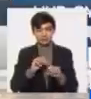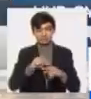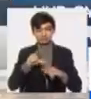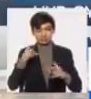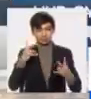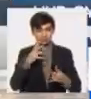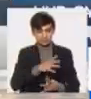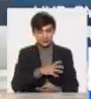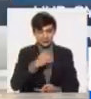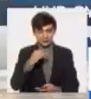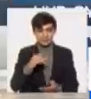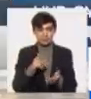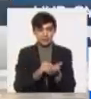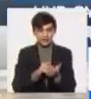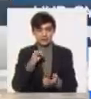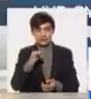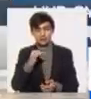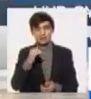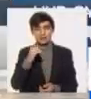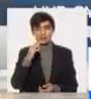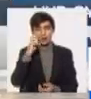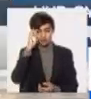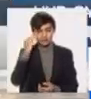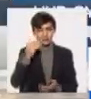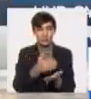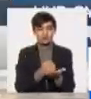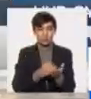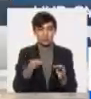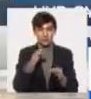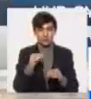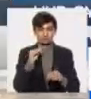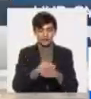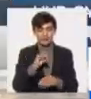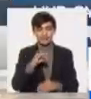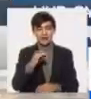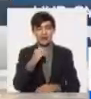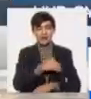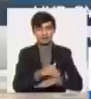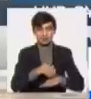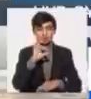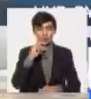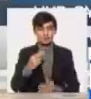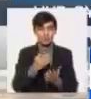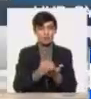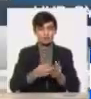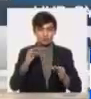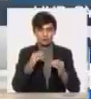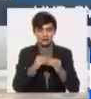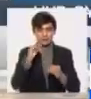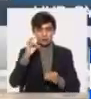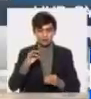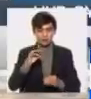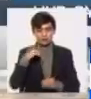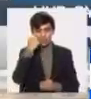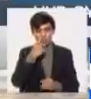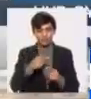Поручаю проиндексировать пенсии и государственные пособия, включая адресную социальную помощь, на 10% в